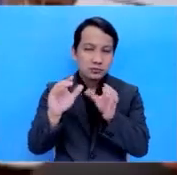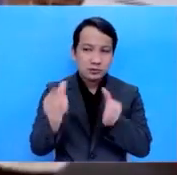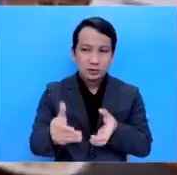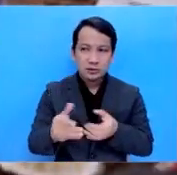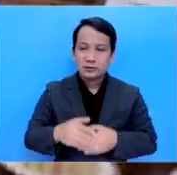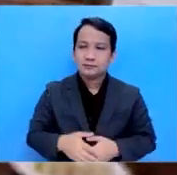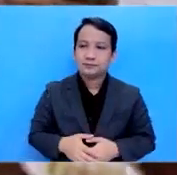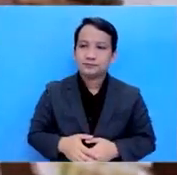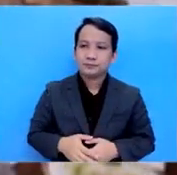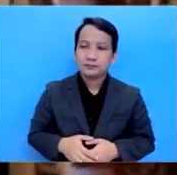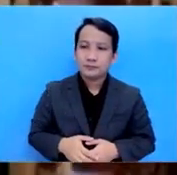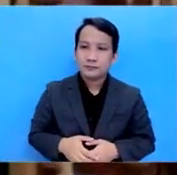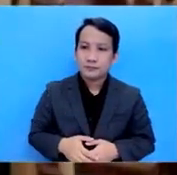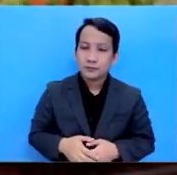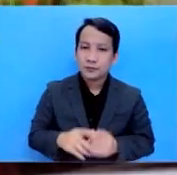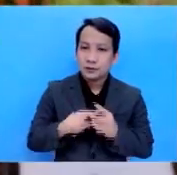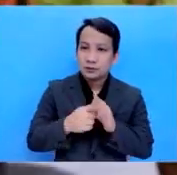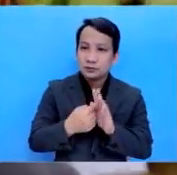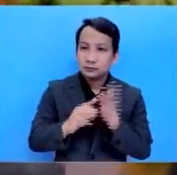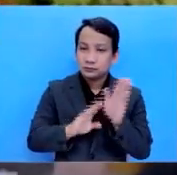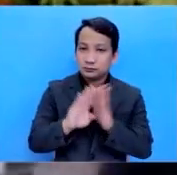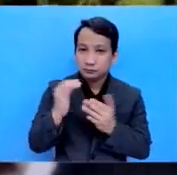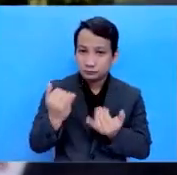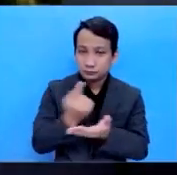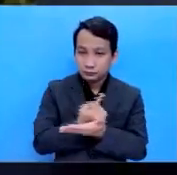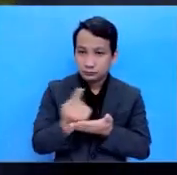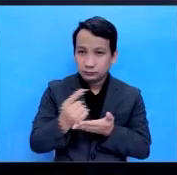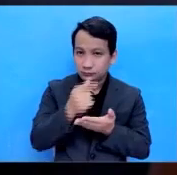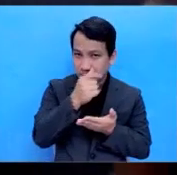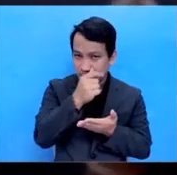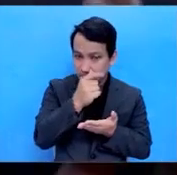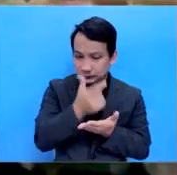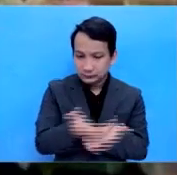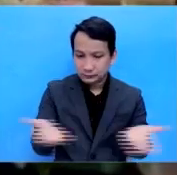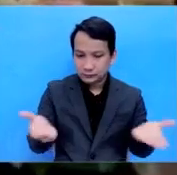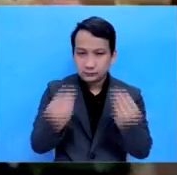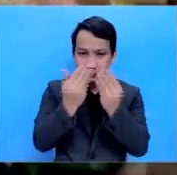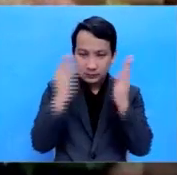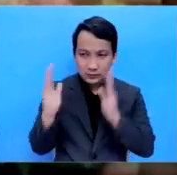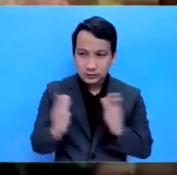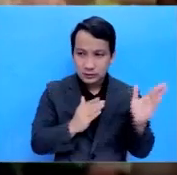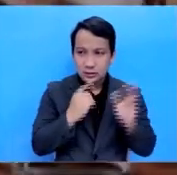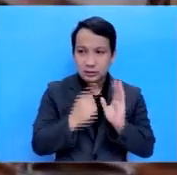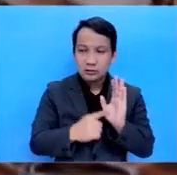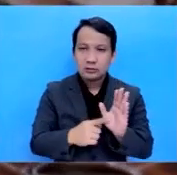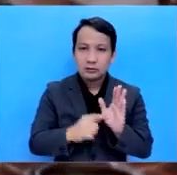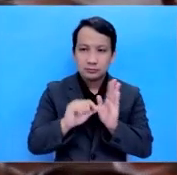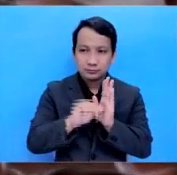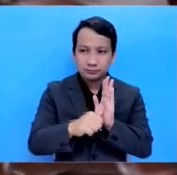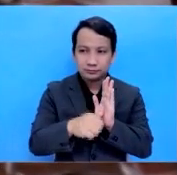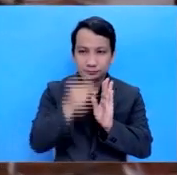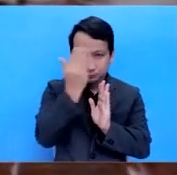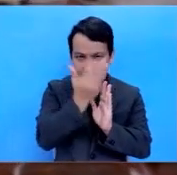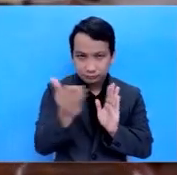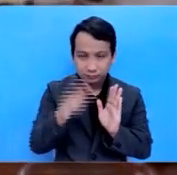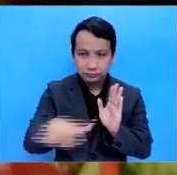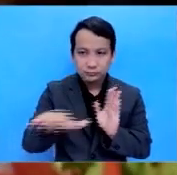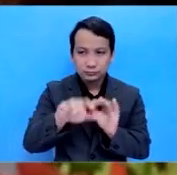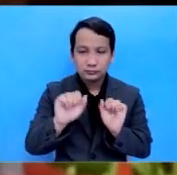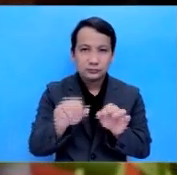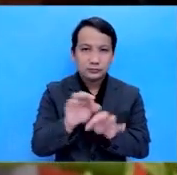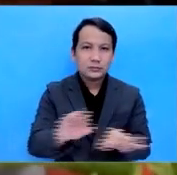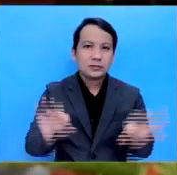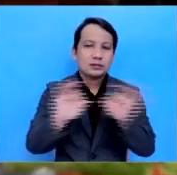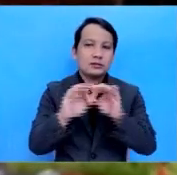sa pagsimula namin ng linggong ito, habang linalatag ang mga plano at minamarkahan ang ating mga dapat marating sa